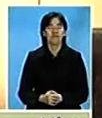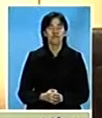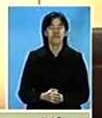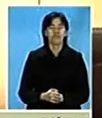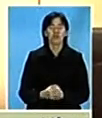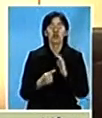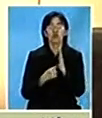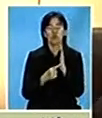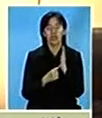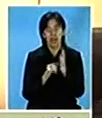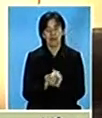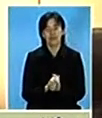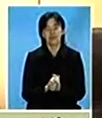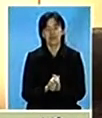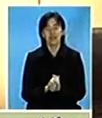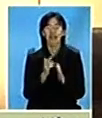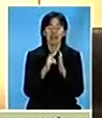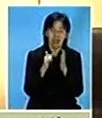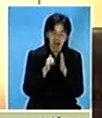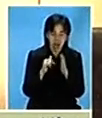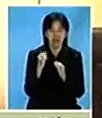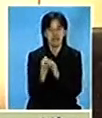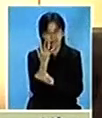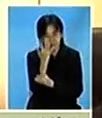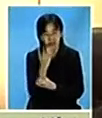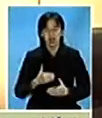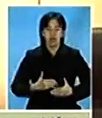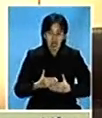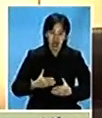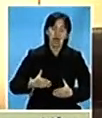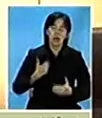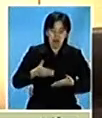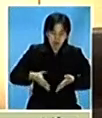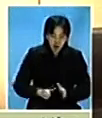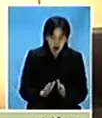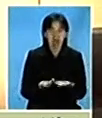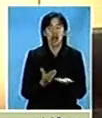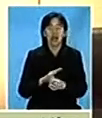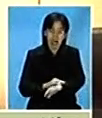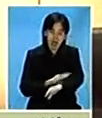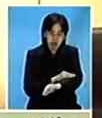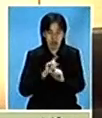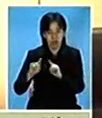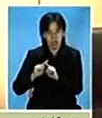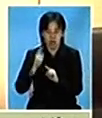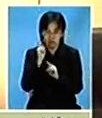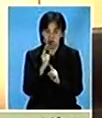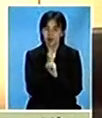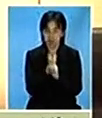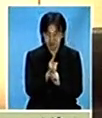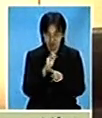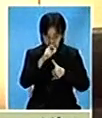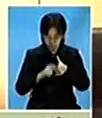ได้แก่เวชกรรมไทยเภสัชกรรมไทยประดุงครรภ์ไทยการนวดไทยซึ่งจะต้องมีคุณธรรมและจริ